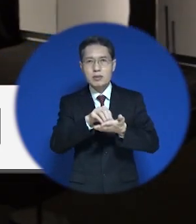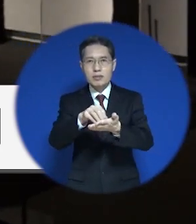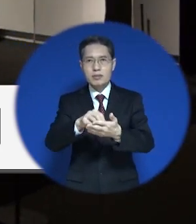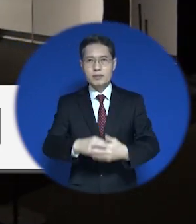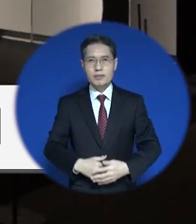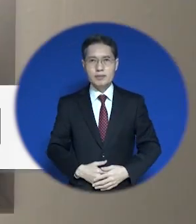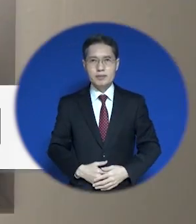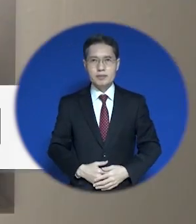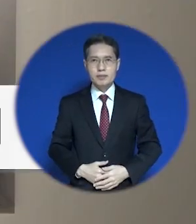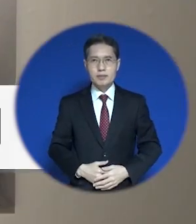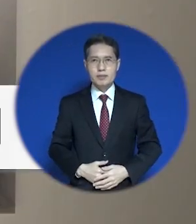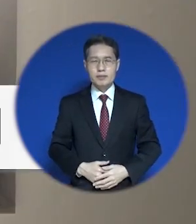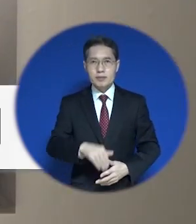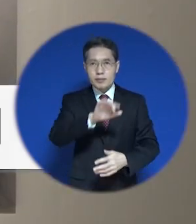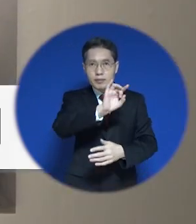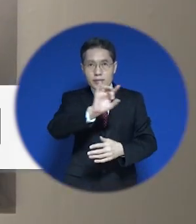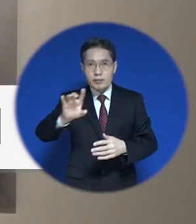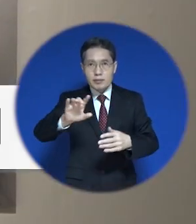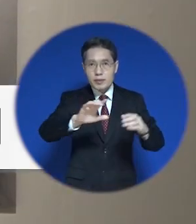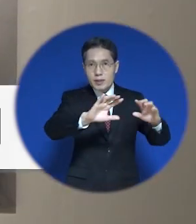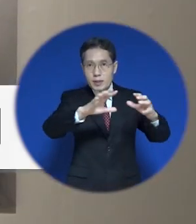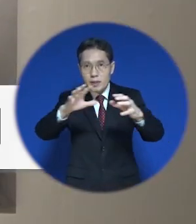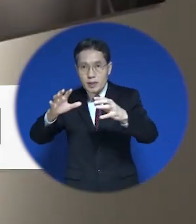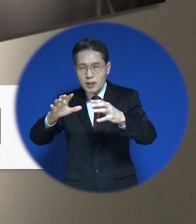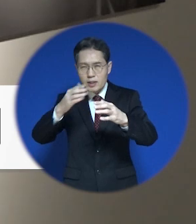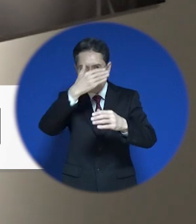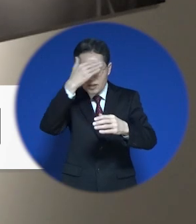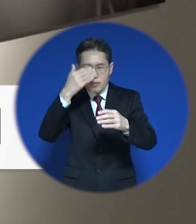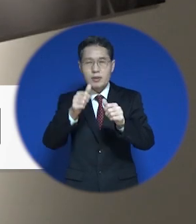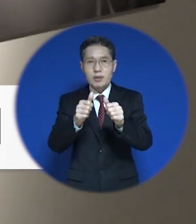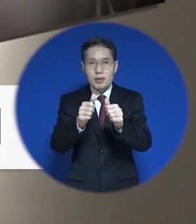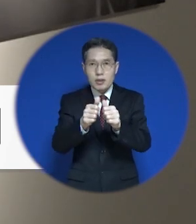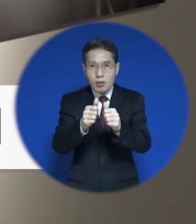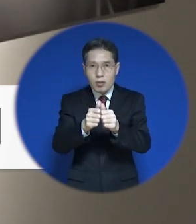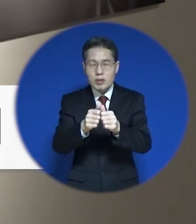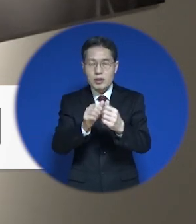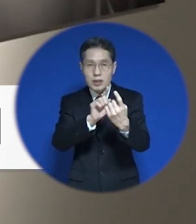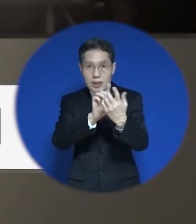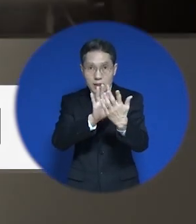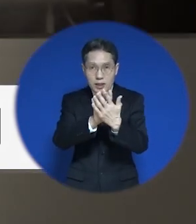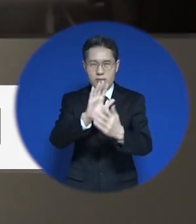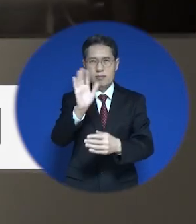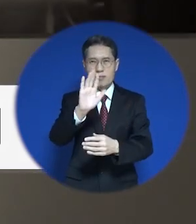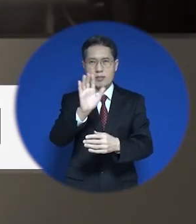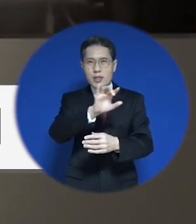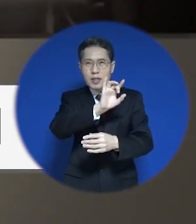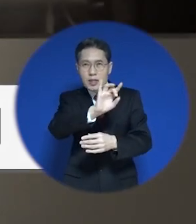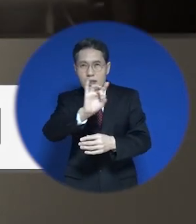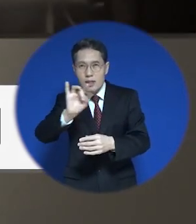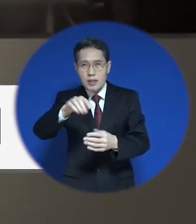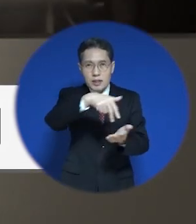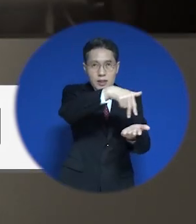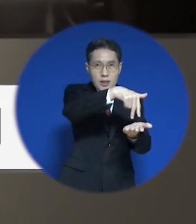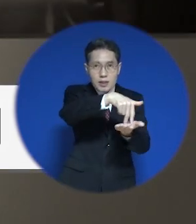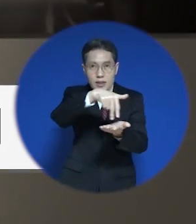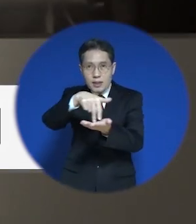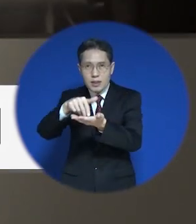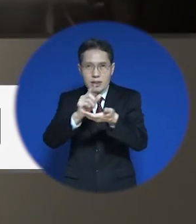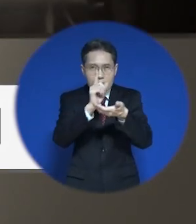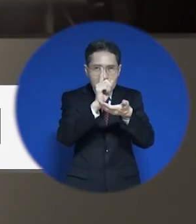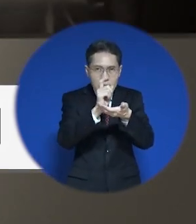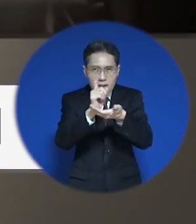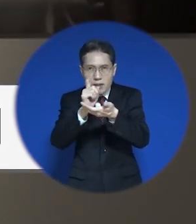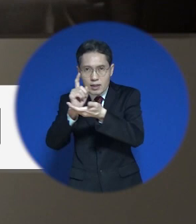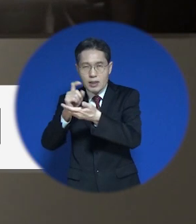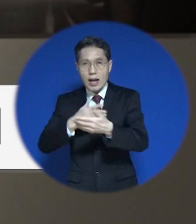참여합니다. 특히 각국 도시 청년 작가들이 직접 만나지는 않지만 각자의 위치에서 사진 매체를 활용해